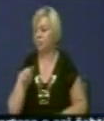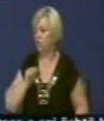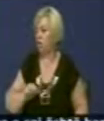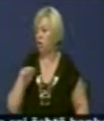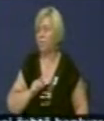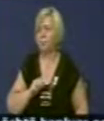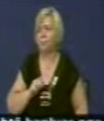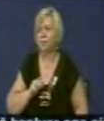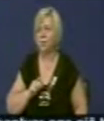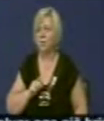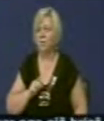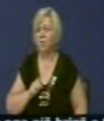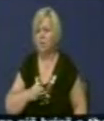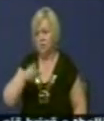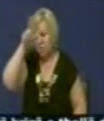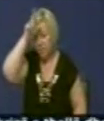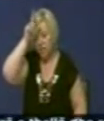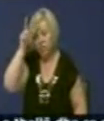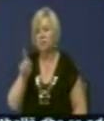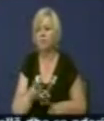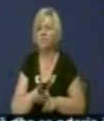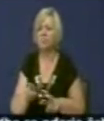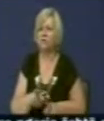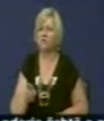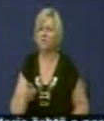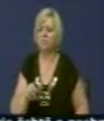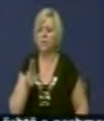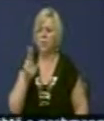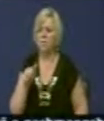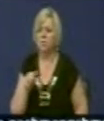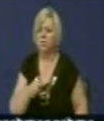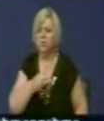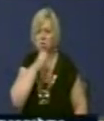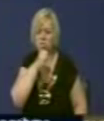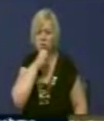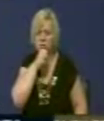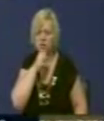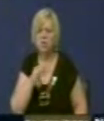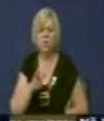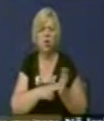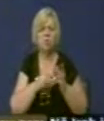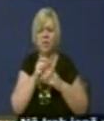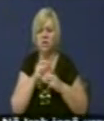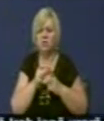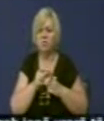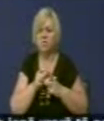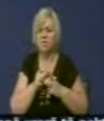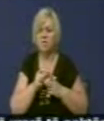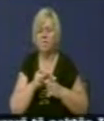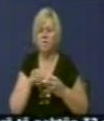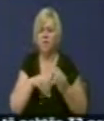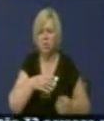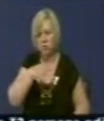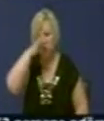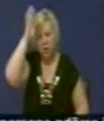pa antifashizëm është spostim i luftës për ditë më të mira. Edhe tolerimi ndaj